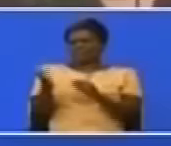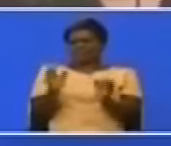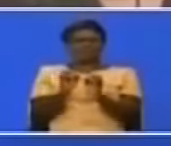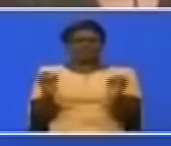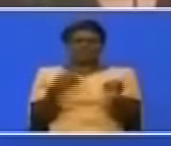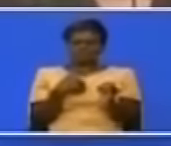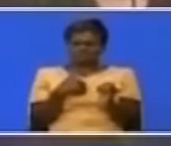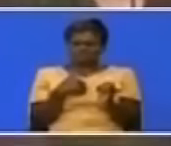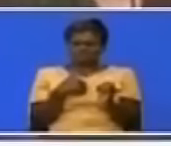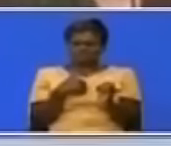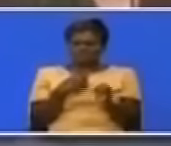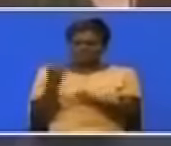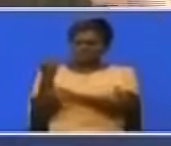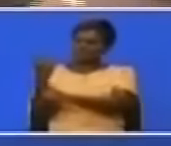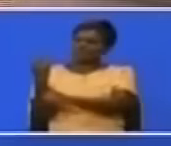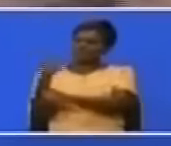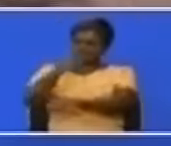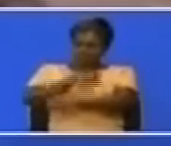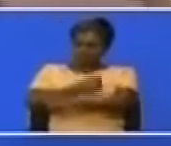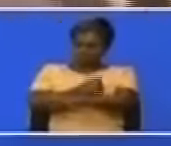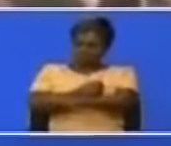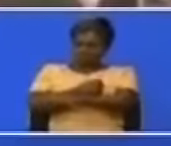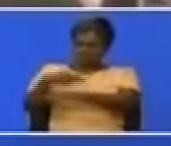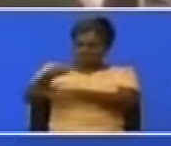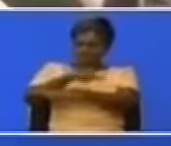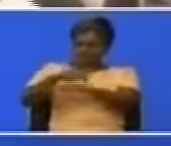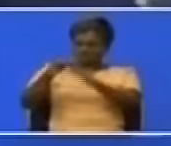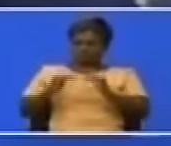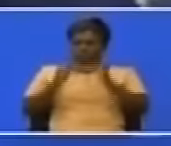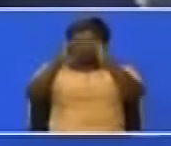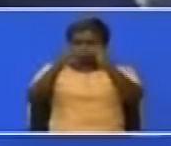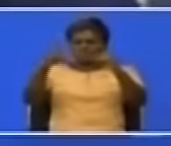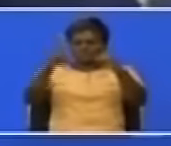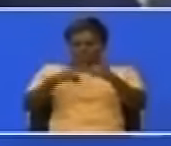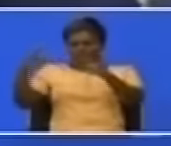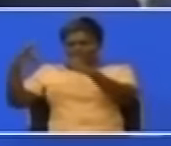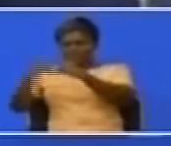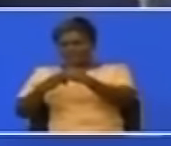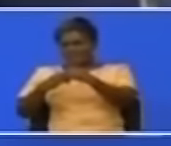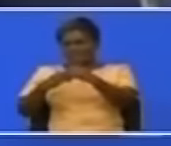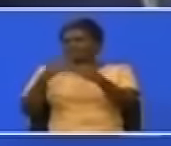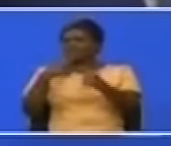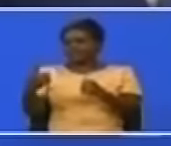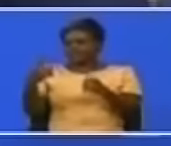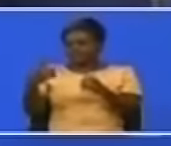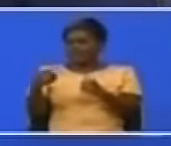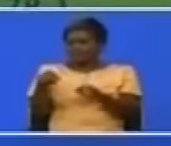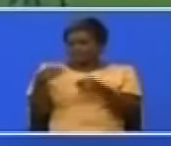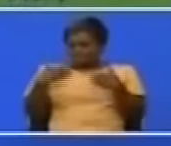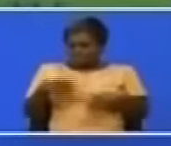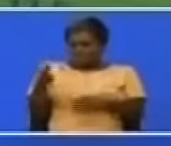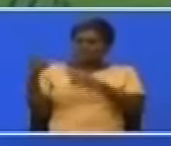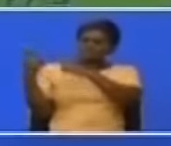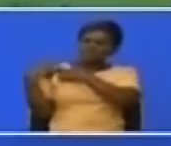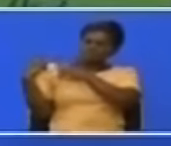kikuu. Japo shule za sekondari ziliongezwa kutoka 78 hadi 105 mwaka jana, washikadau katika sekta